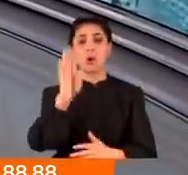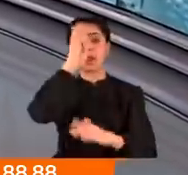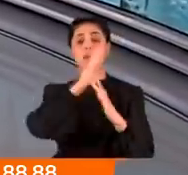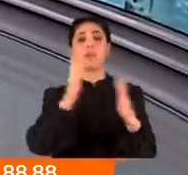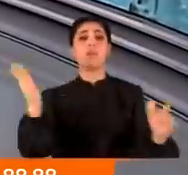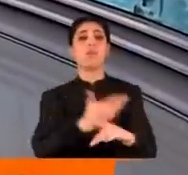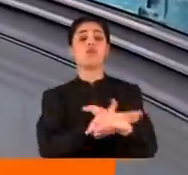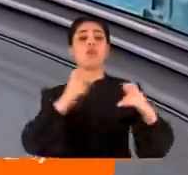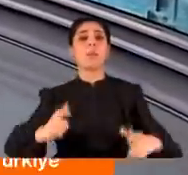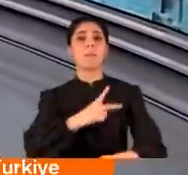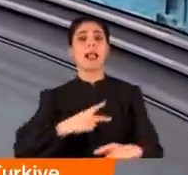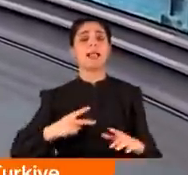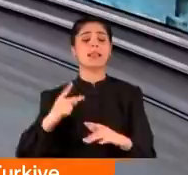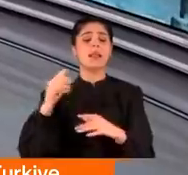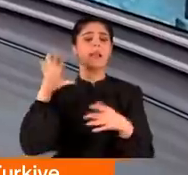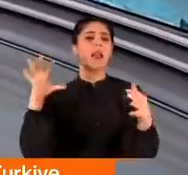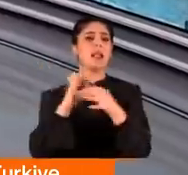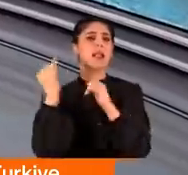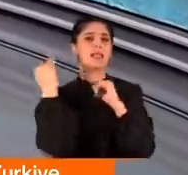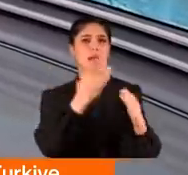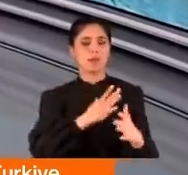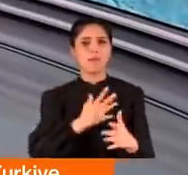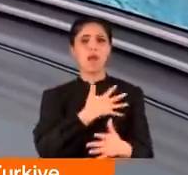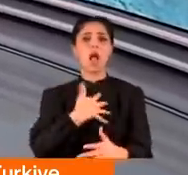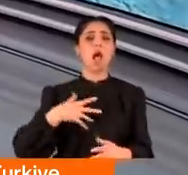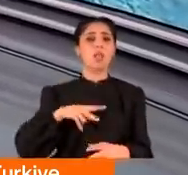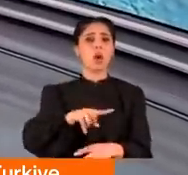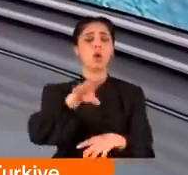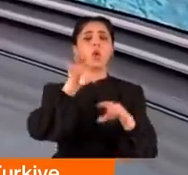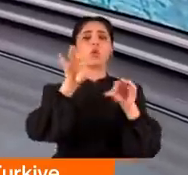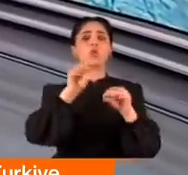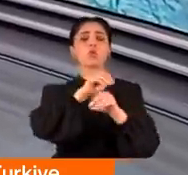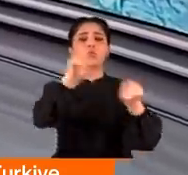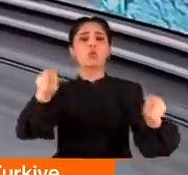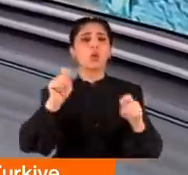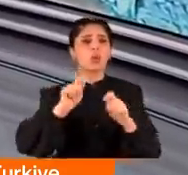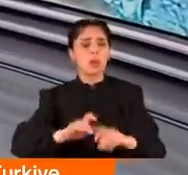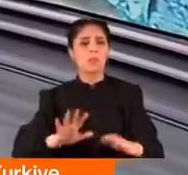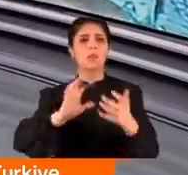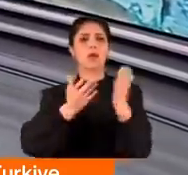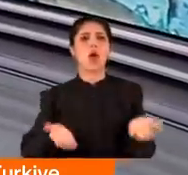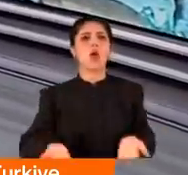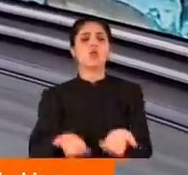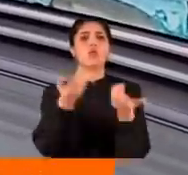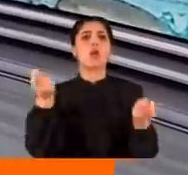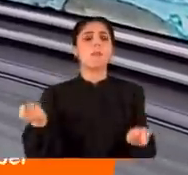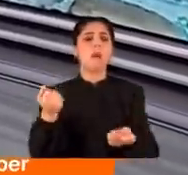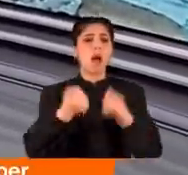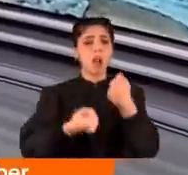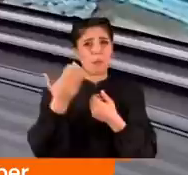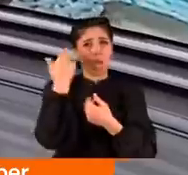Belediyesi'ne yönelik çok ciddi bir tepki var. Ana yolların dahi yeteri kadar tuzlanmadığı, kar küreme araçlarının önceki yıllarda olduğu